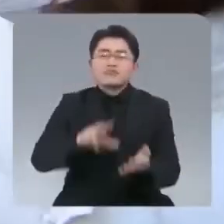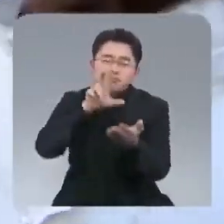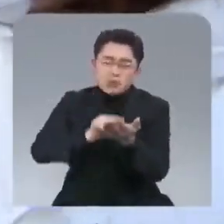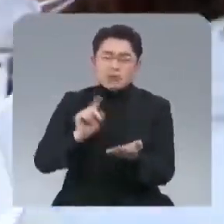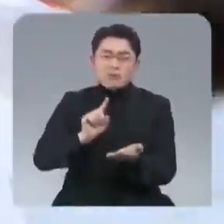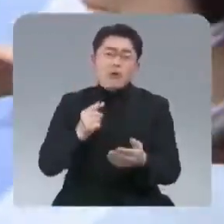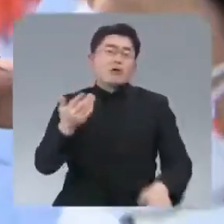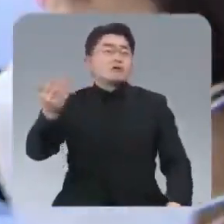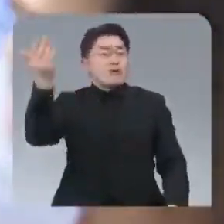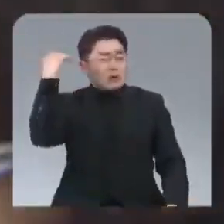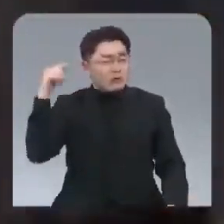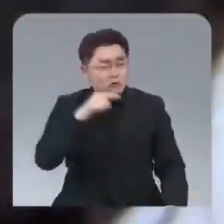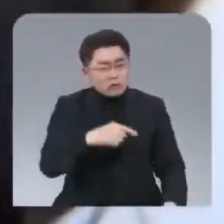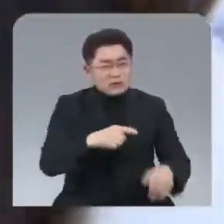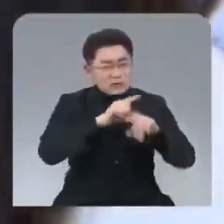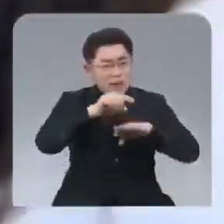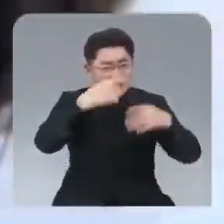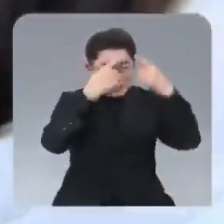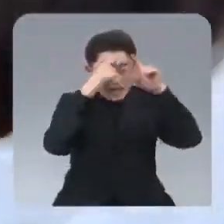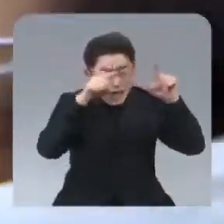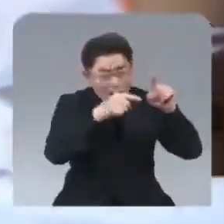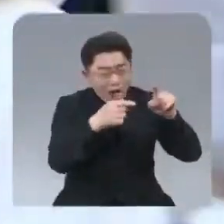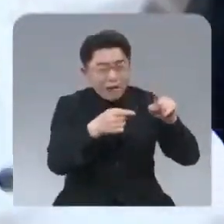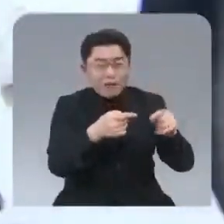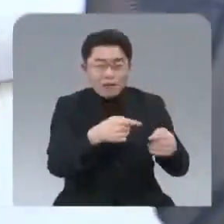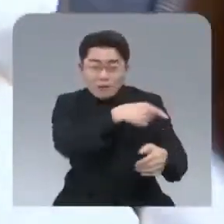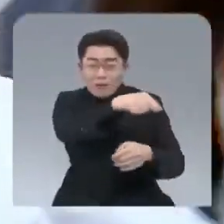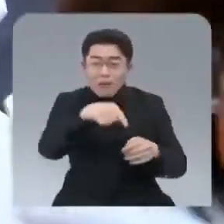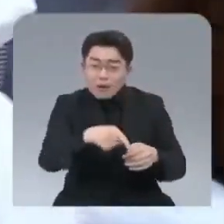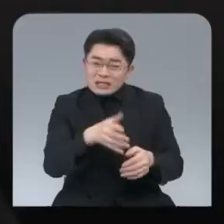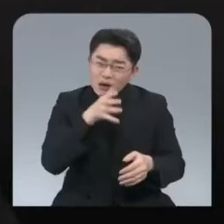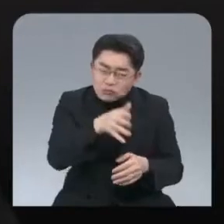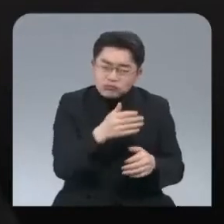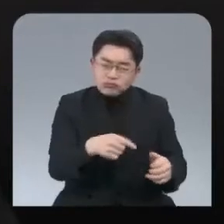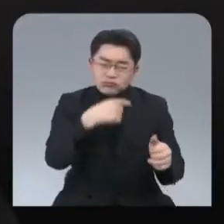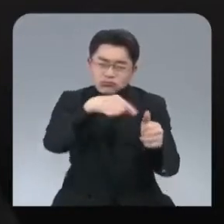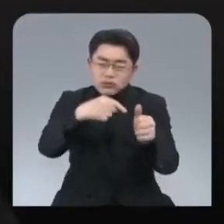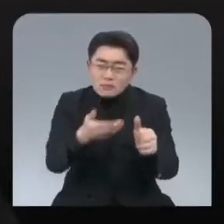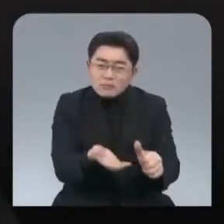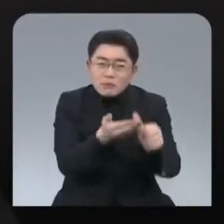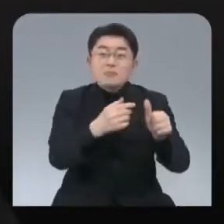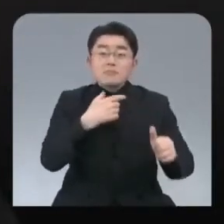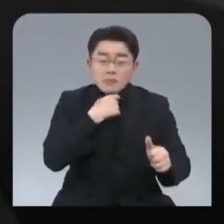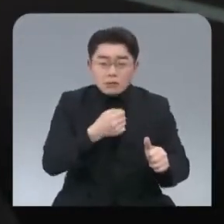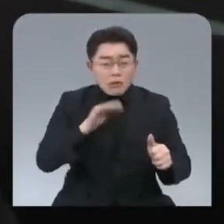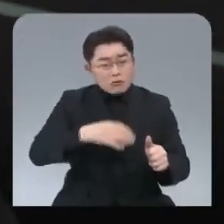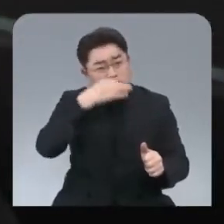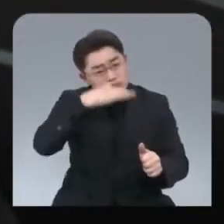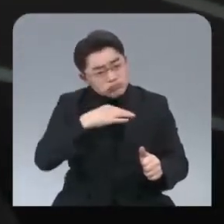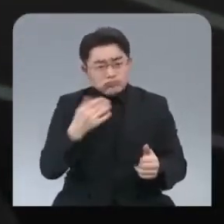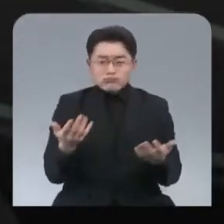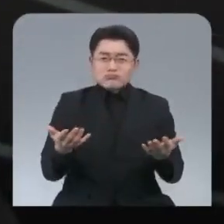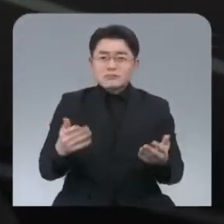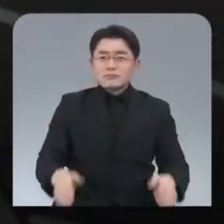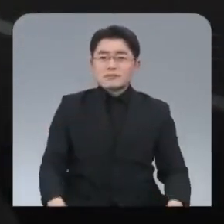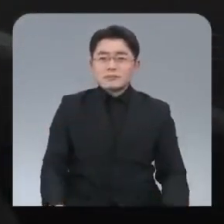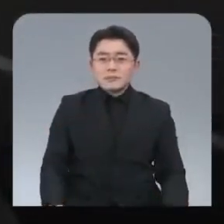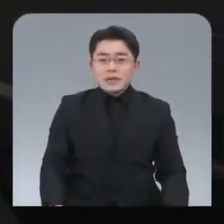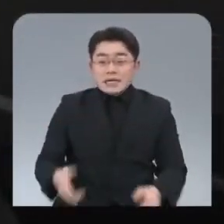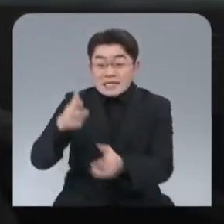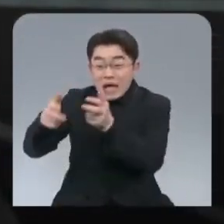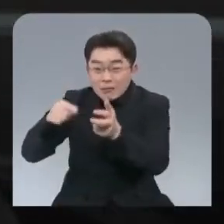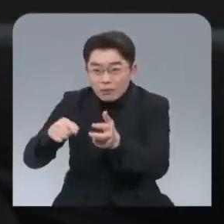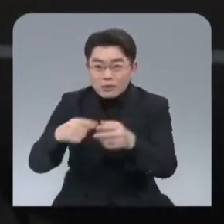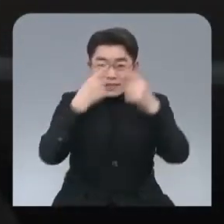그간의 도 봐와 뜻 과 얀 실행이 않은 안갑니다 지역산업 꽈 이제 연계하는 일에 특화하는 학과 를